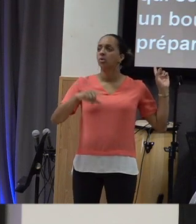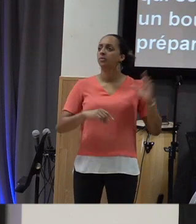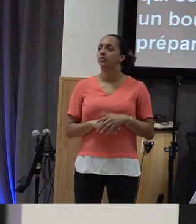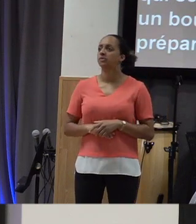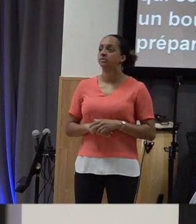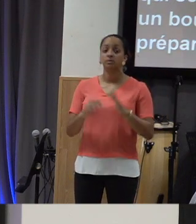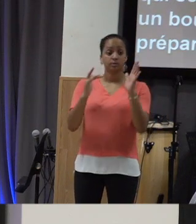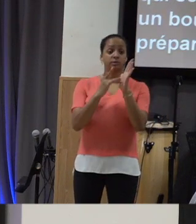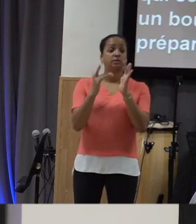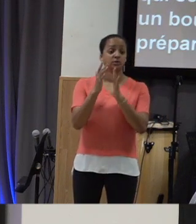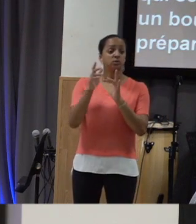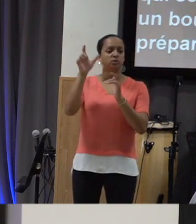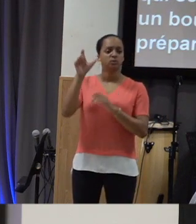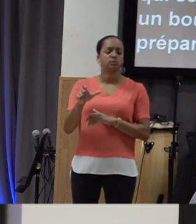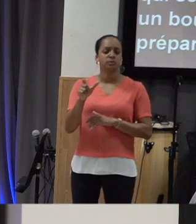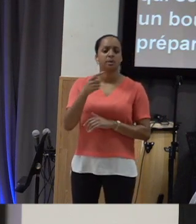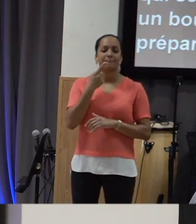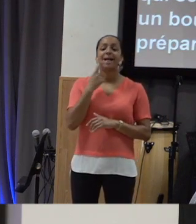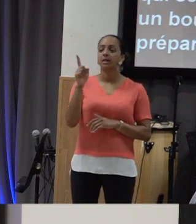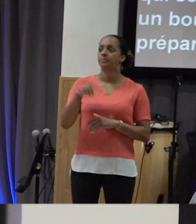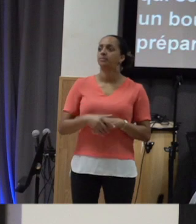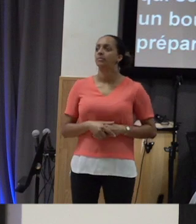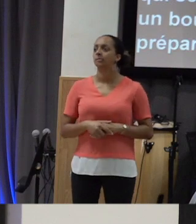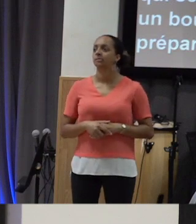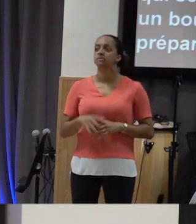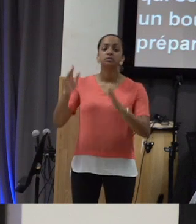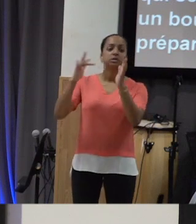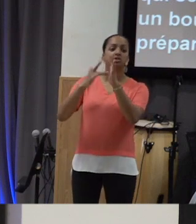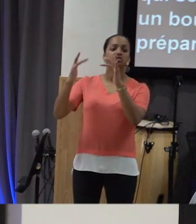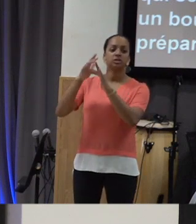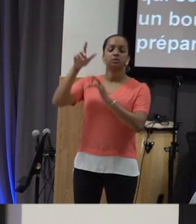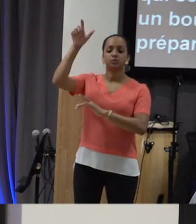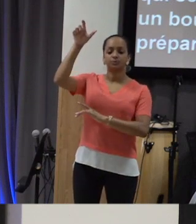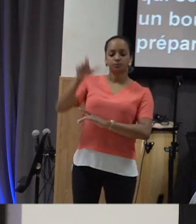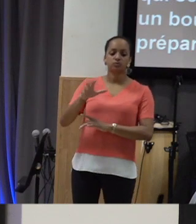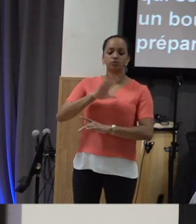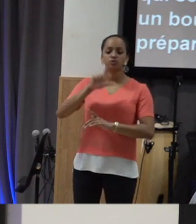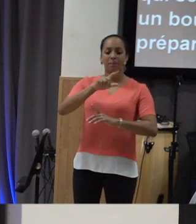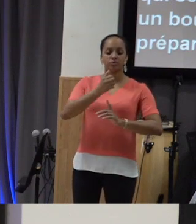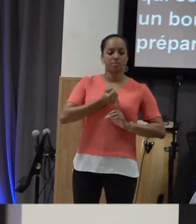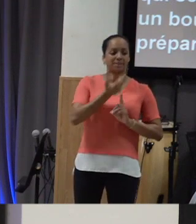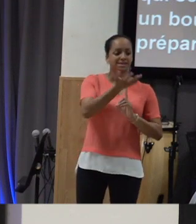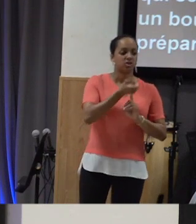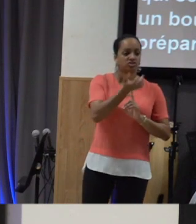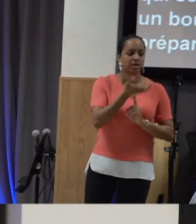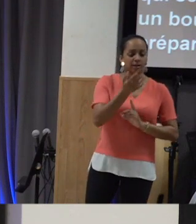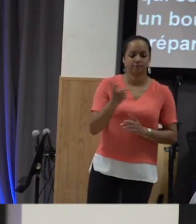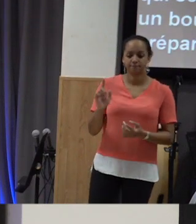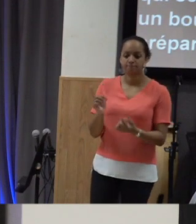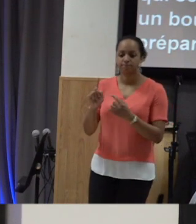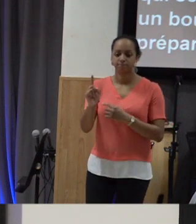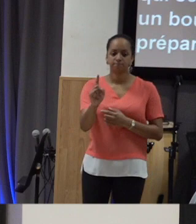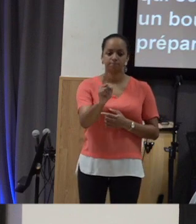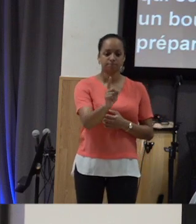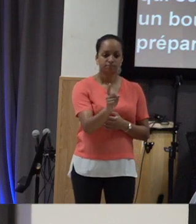C'est Jésus qui parle. Il est question de Jésus ici, et il est dit... Il envoya devant lui des messagers qui se mirent en route et entrèrent dans un bourg des